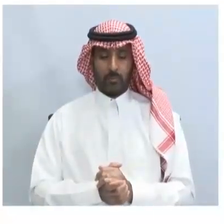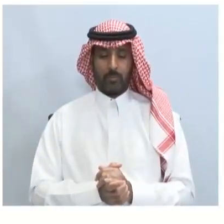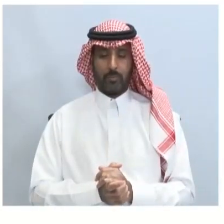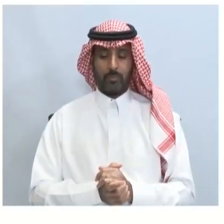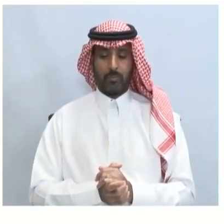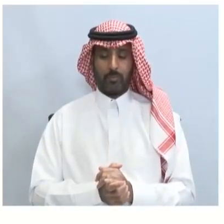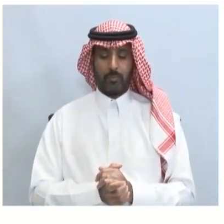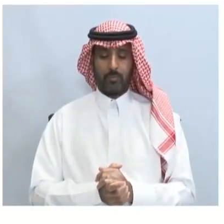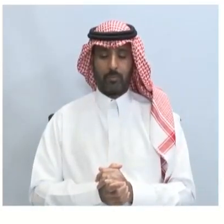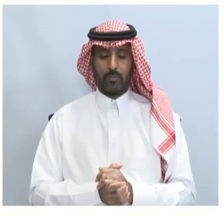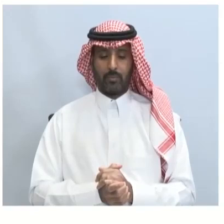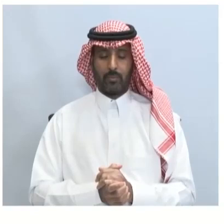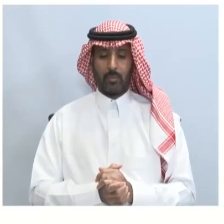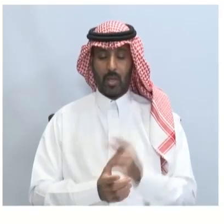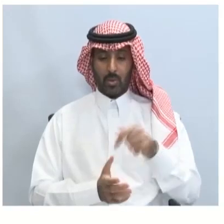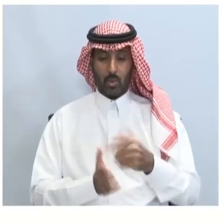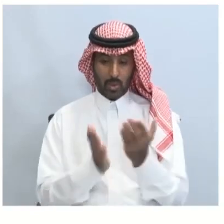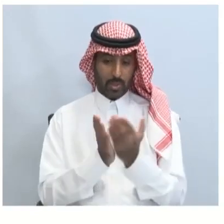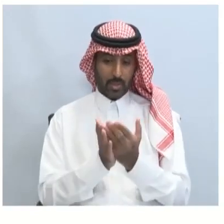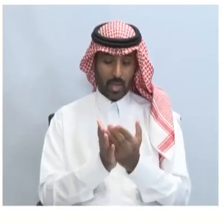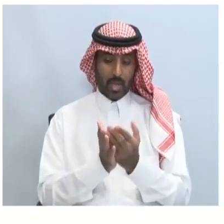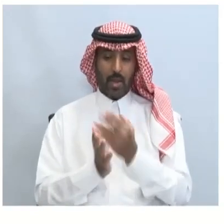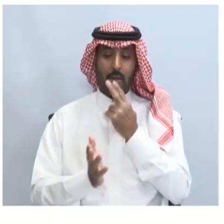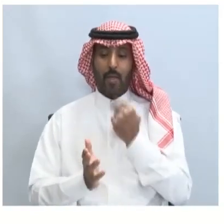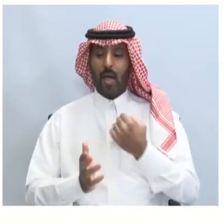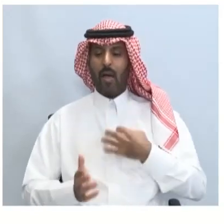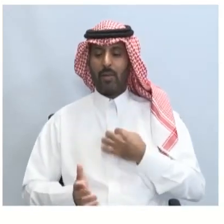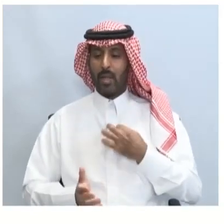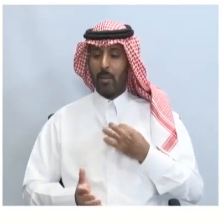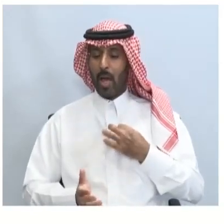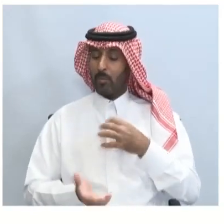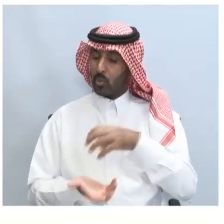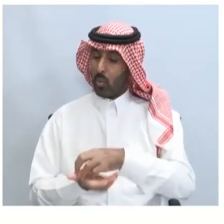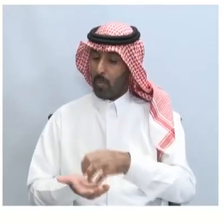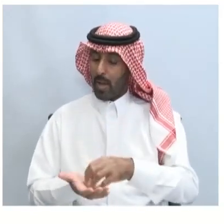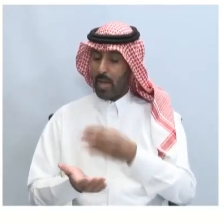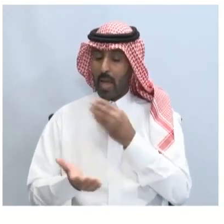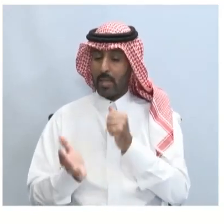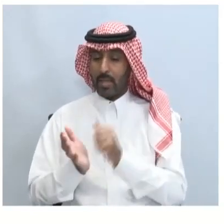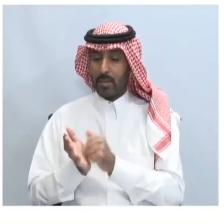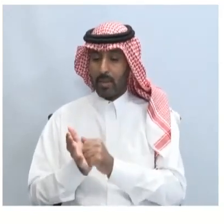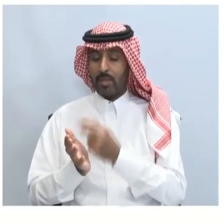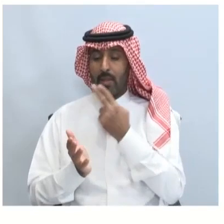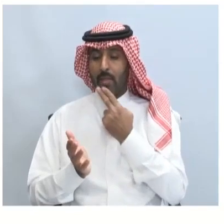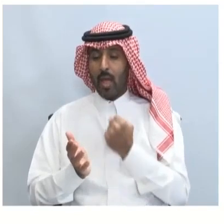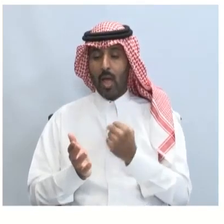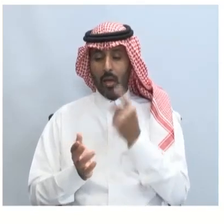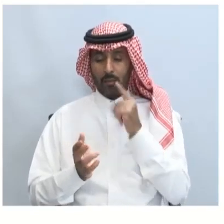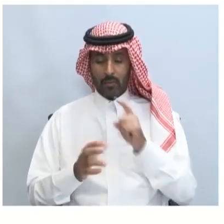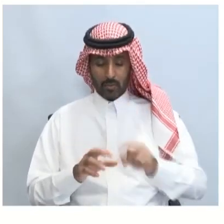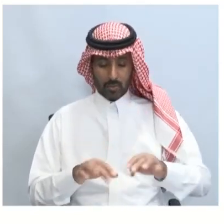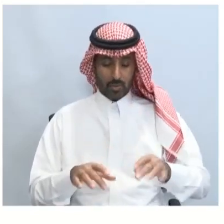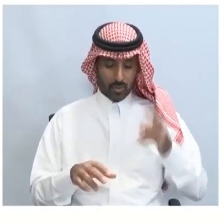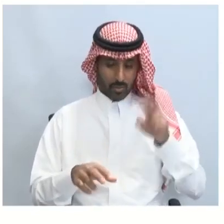250 هذا هو درسنا نظافه الملابس والمكان وبامكانكم الدخول عبر هذا الرابط